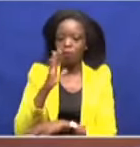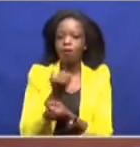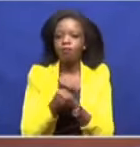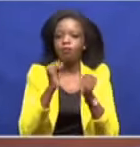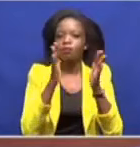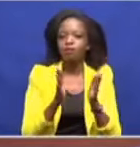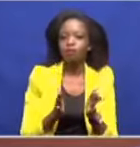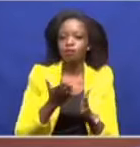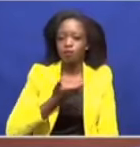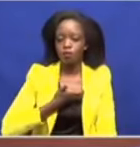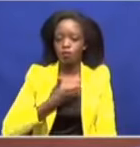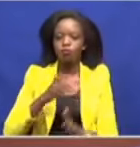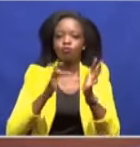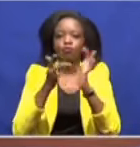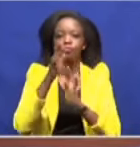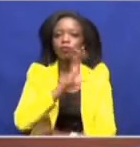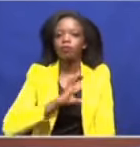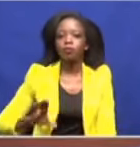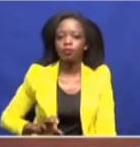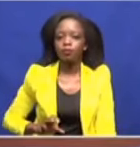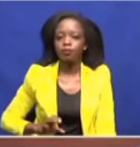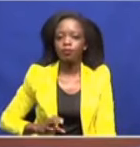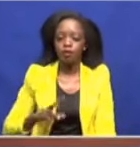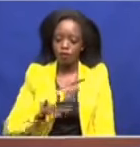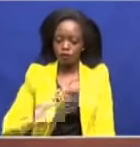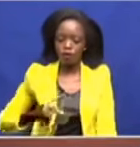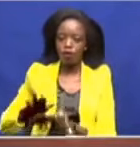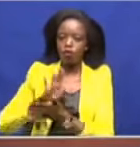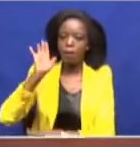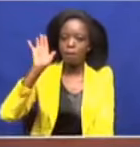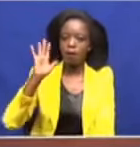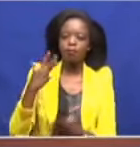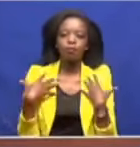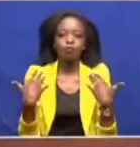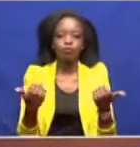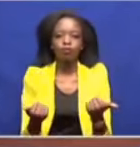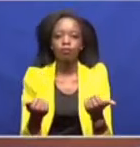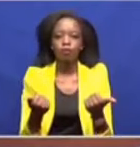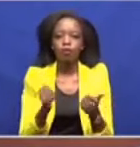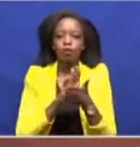mkombozi wetu Yesu Kristo. Kwa ufalme wako na nguvu